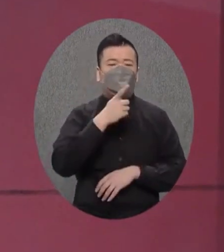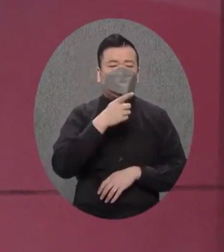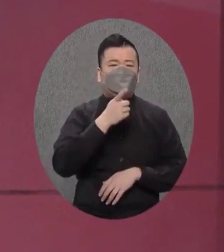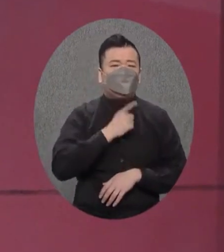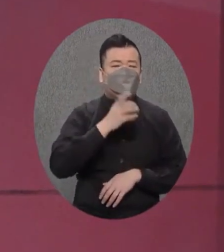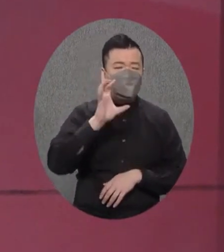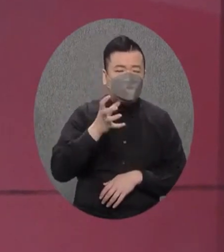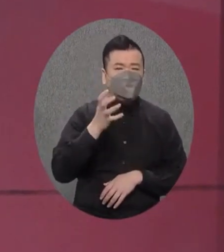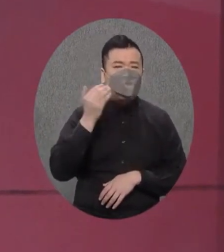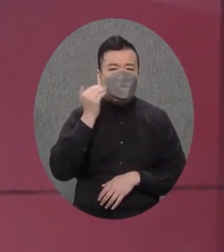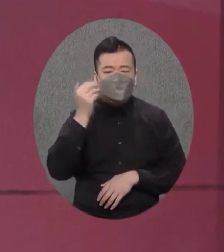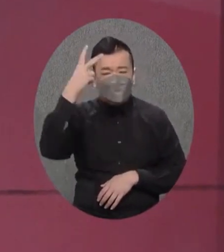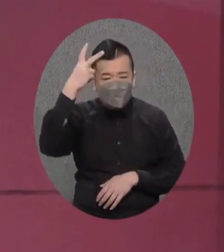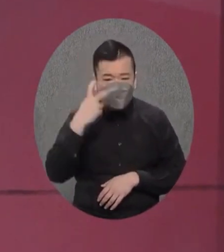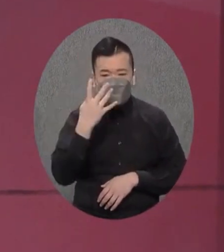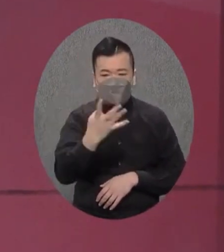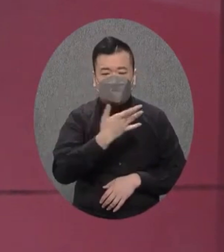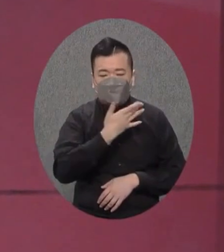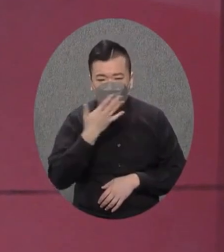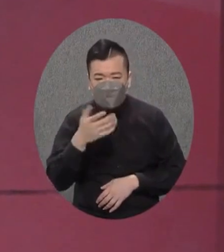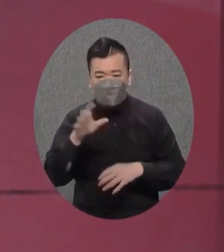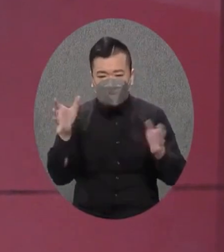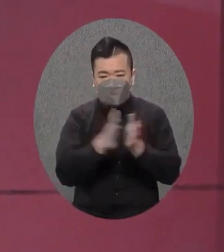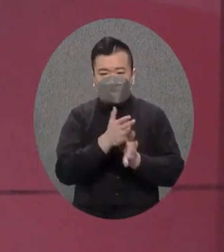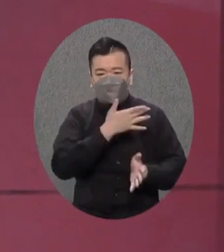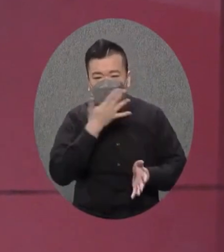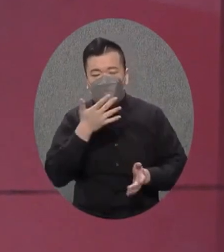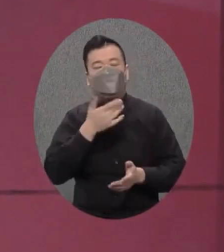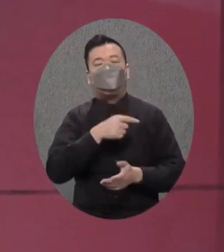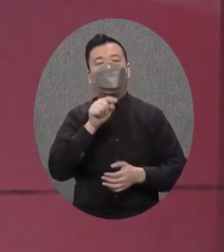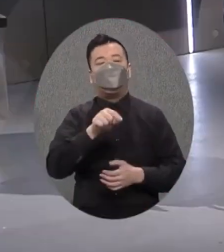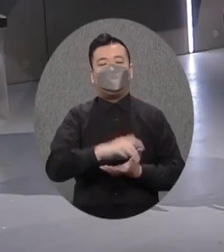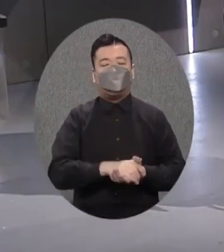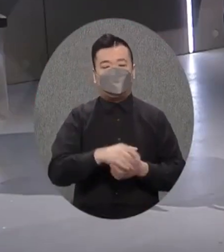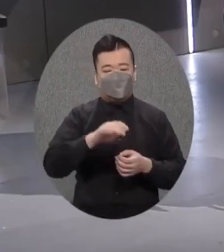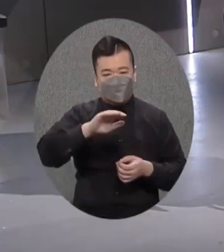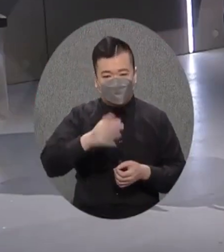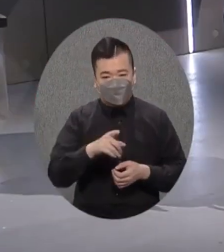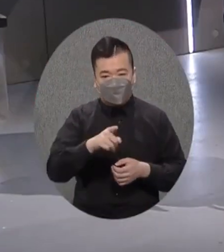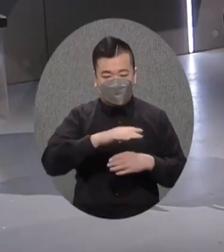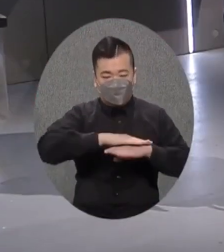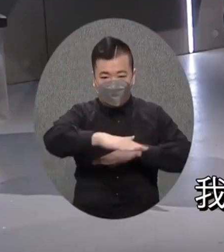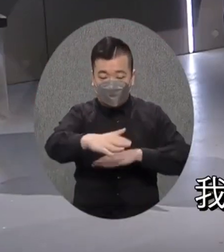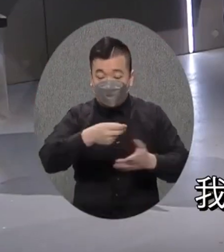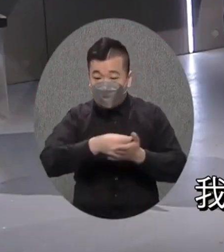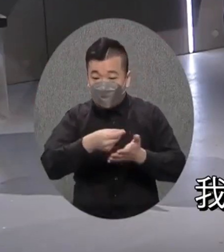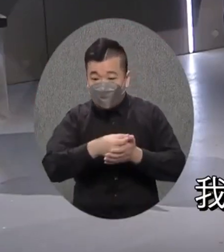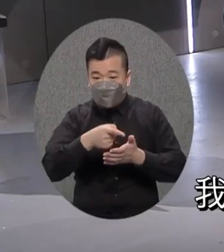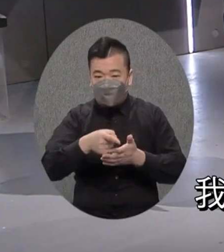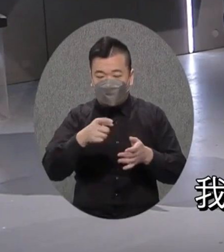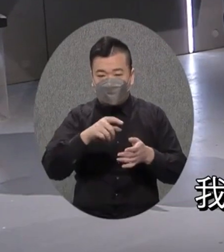黃、藍、黑這四隻色套印在一起就變成彩色了，但是在版畫落到我們